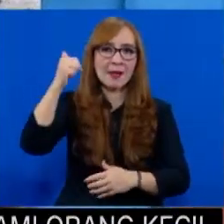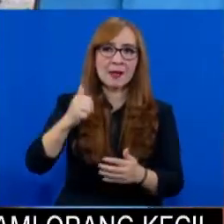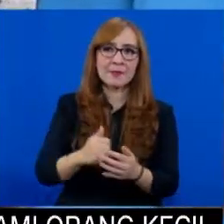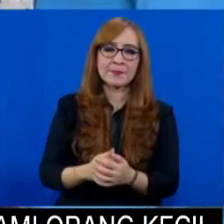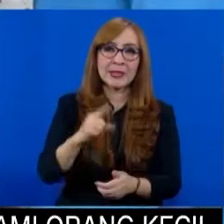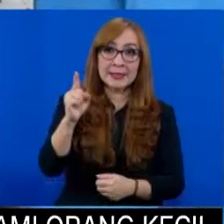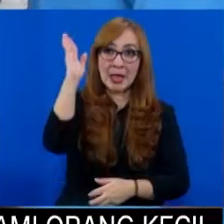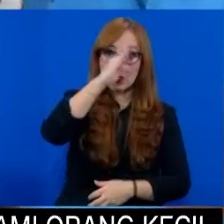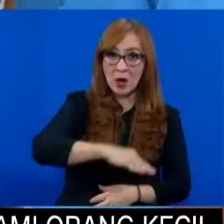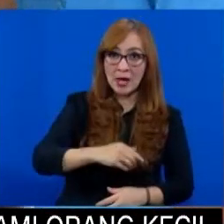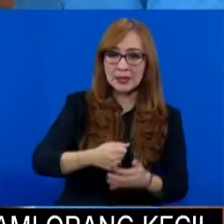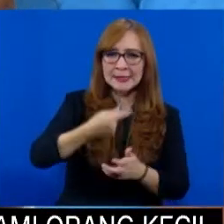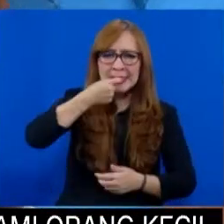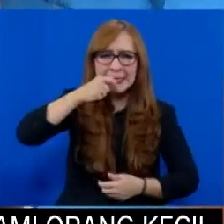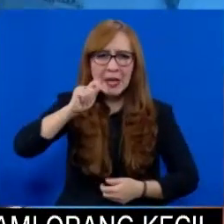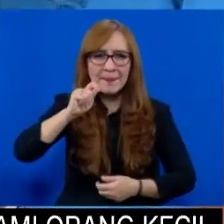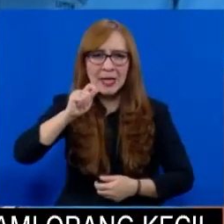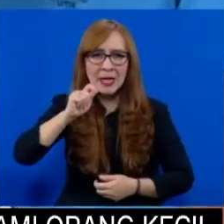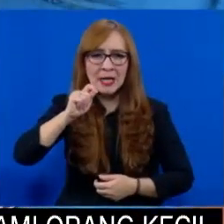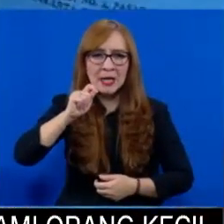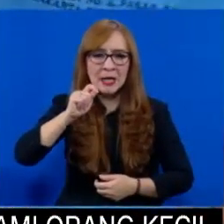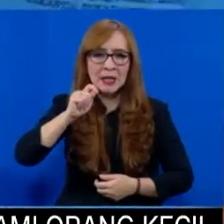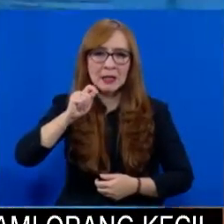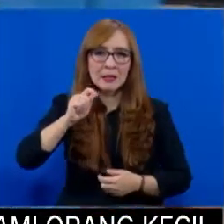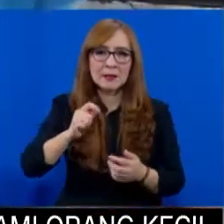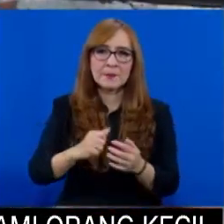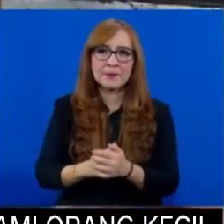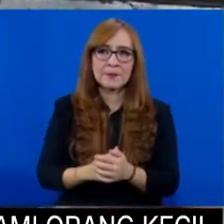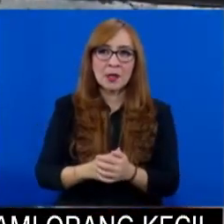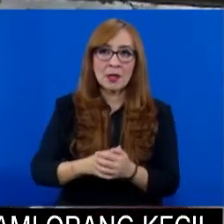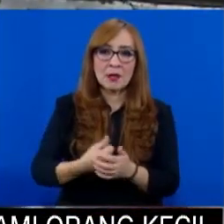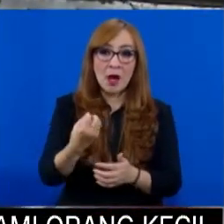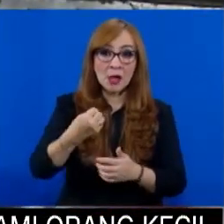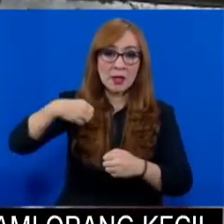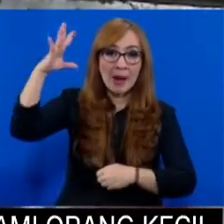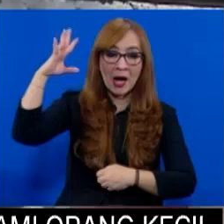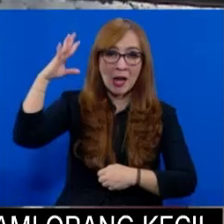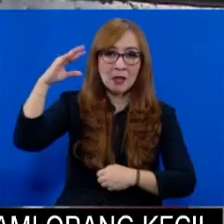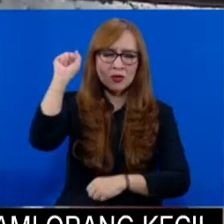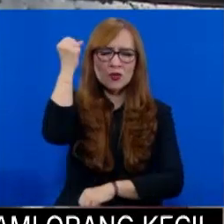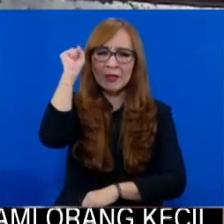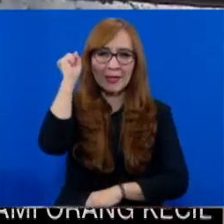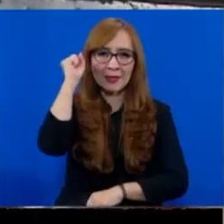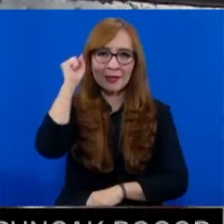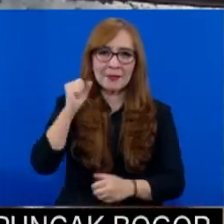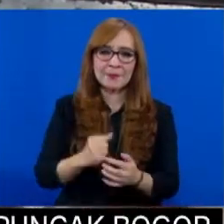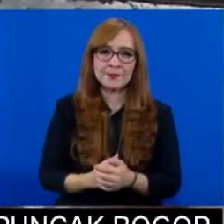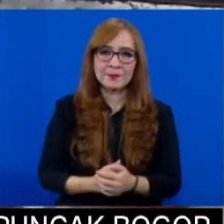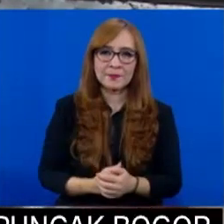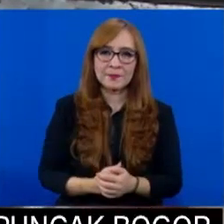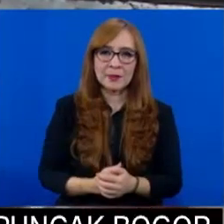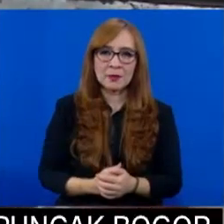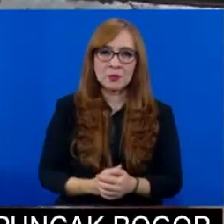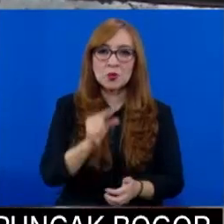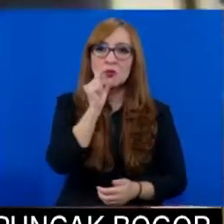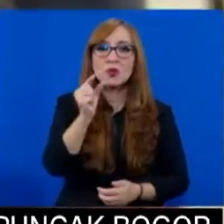hari cabai 30.000, kemarin 100.000 lebih. Kerasa juga sehari belanja cabai 6 kilo hanya untuk cabai dong jadi